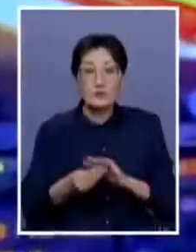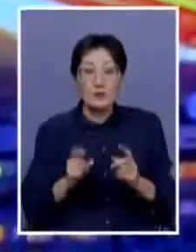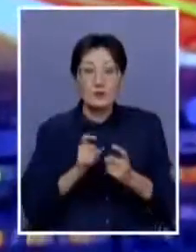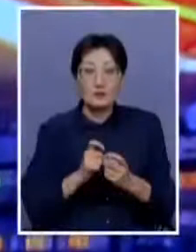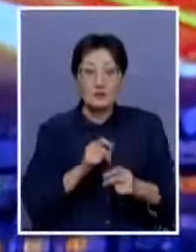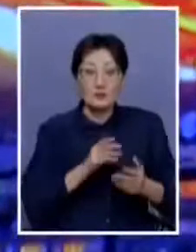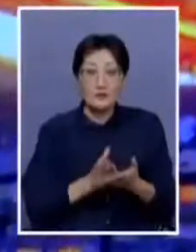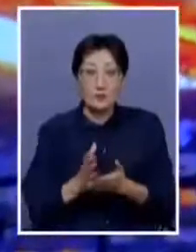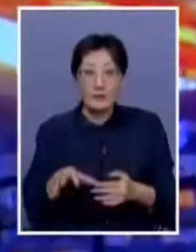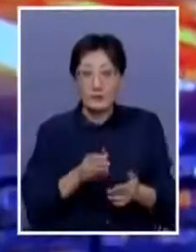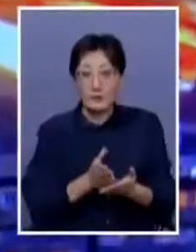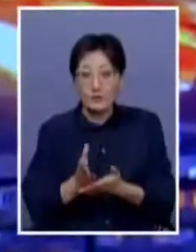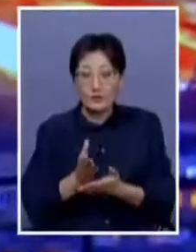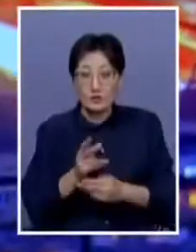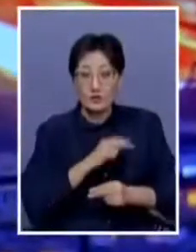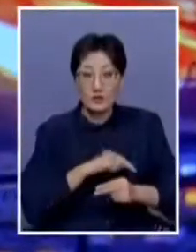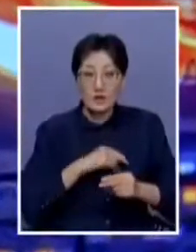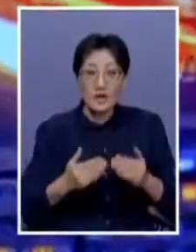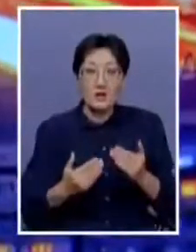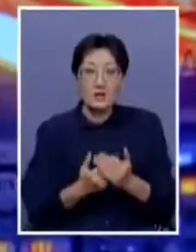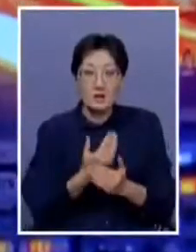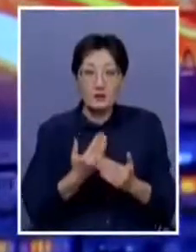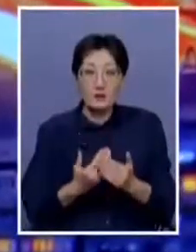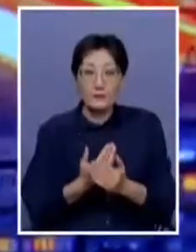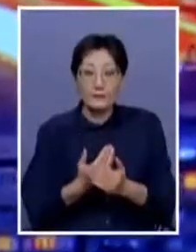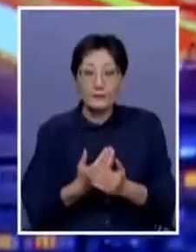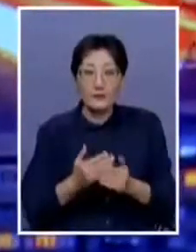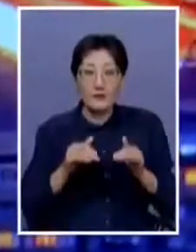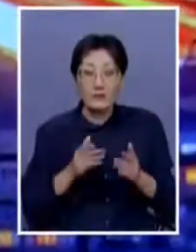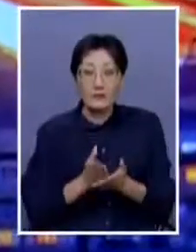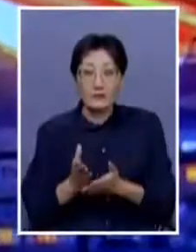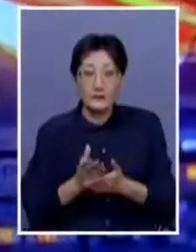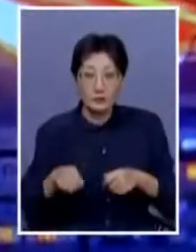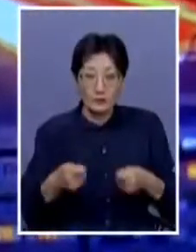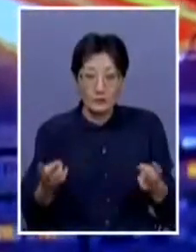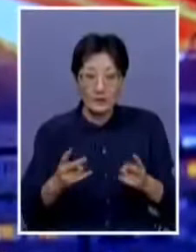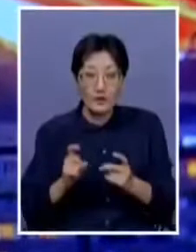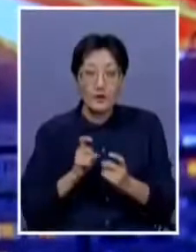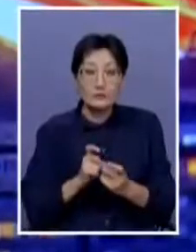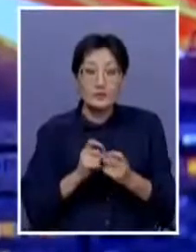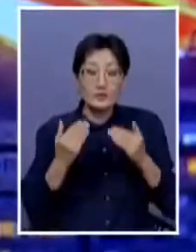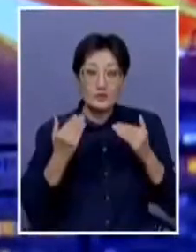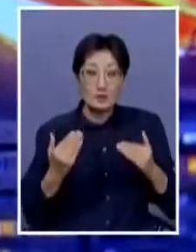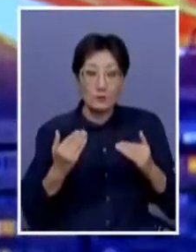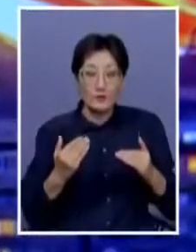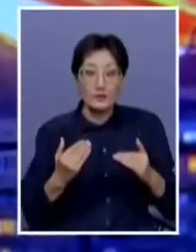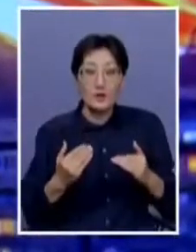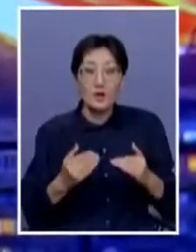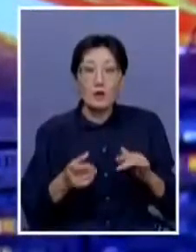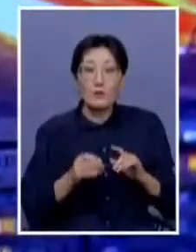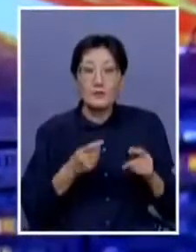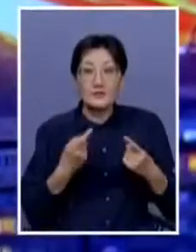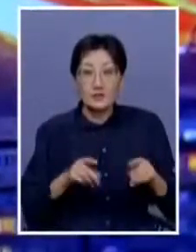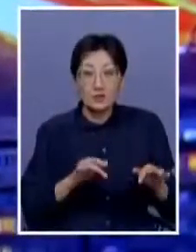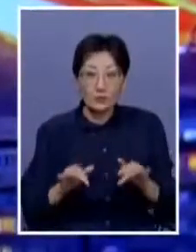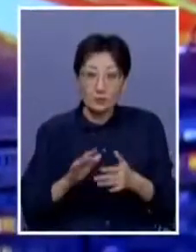қызметінің барлық бағыттағы жұмыстарына жаңа серпін беру керек деп санайды. Жемқорлыққа қарсы белсенді күрестің соңы науқаншылыққа ұласып кетпеу